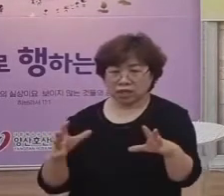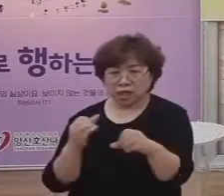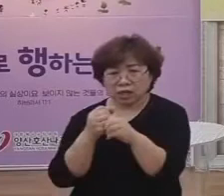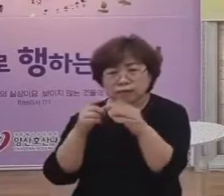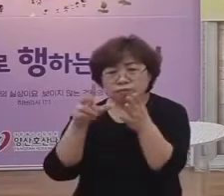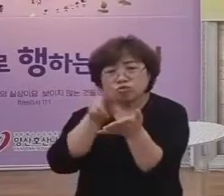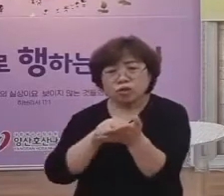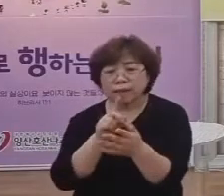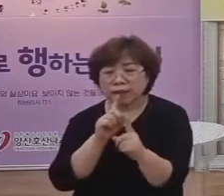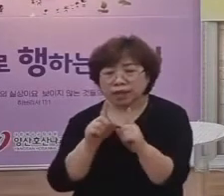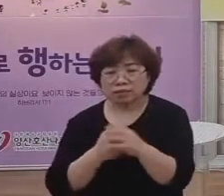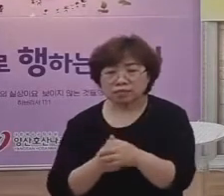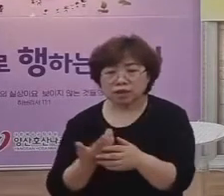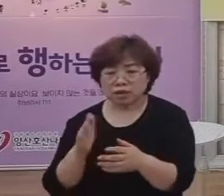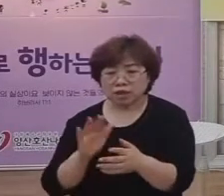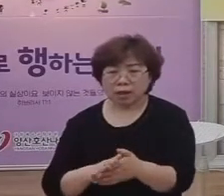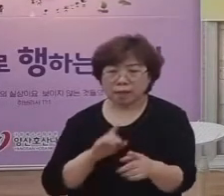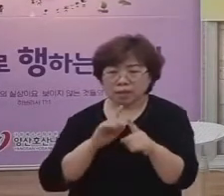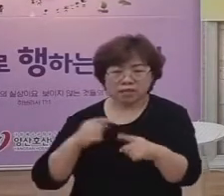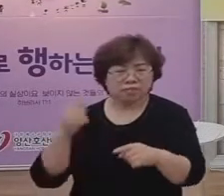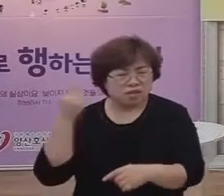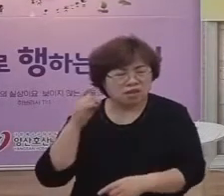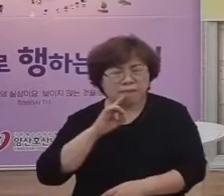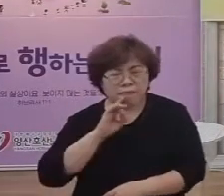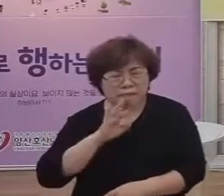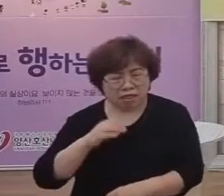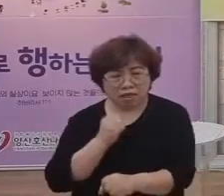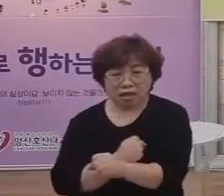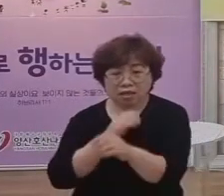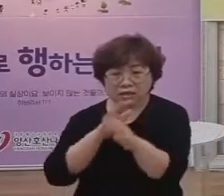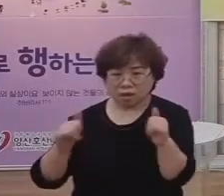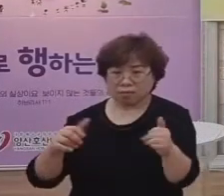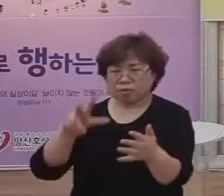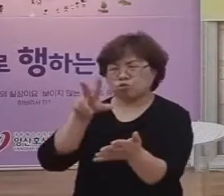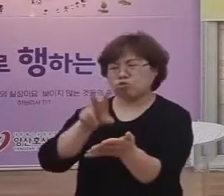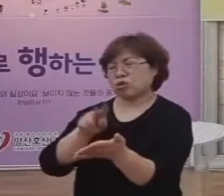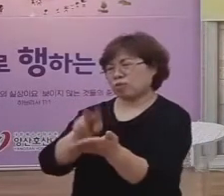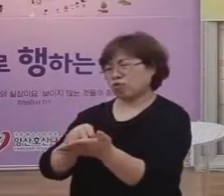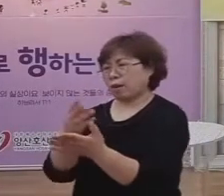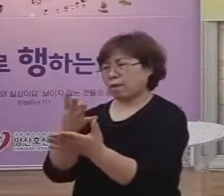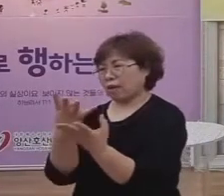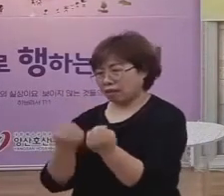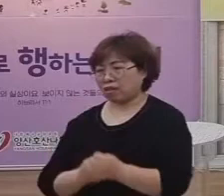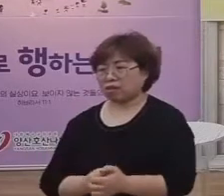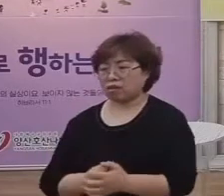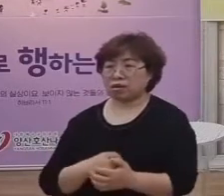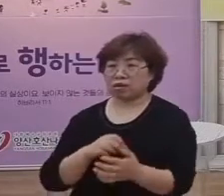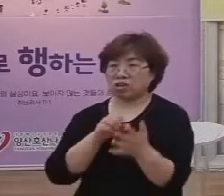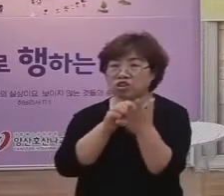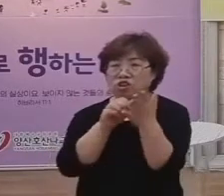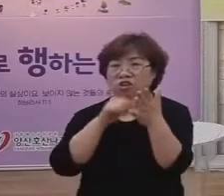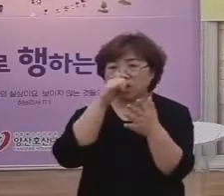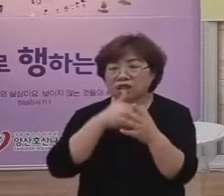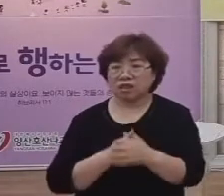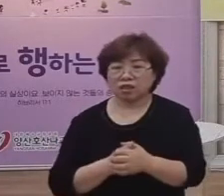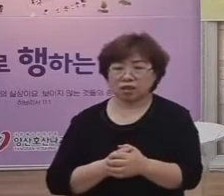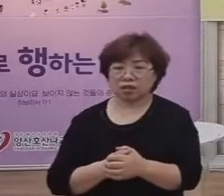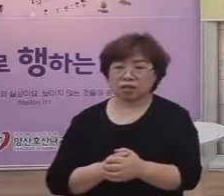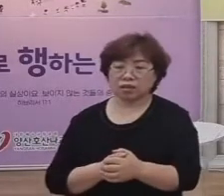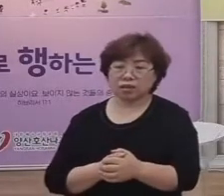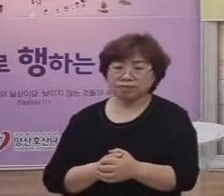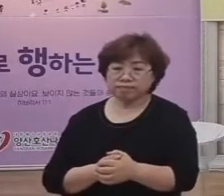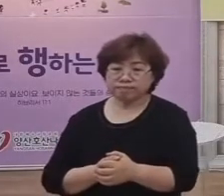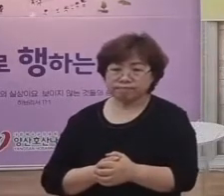중요하냐면은, 말씀을 듣기만 하는 자들이 문제점이 있단 말이에요. 여러분, 어떤 문제가 있다고 기록되어 있습니까? 바로